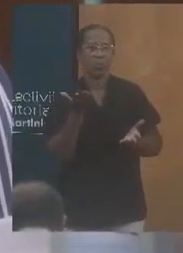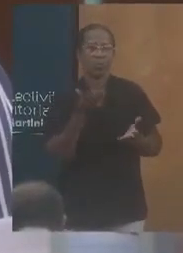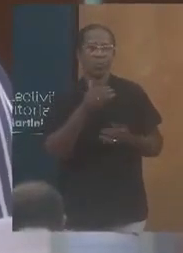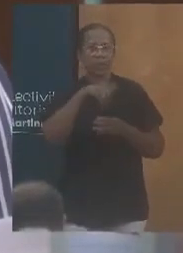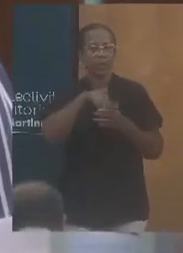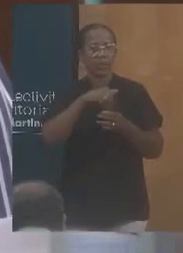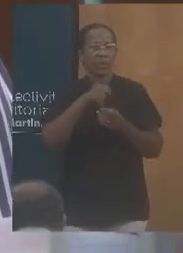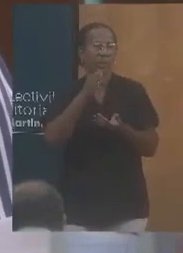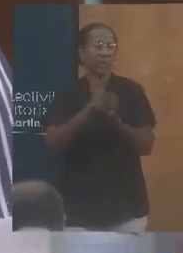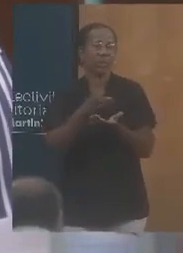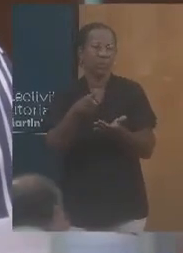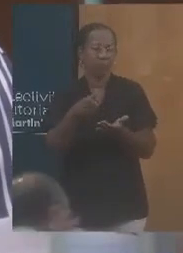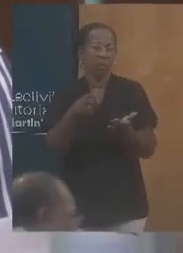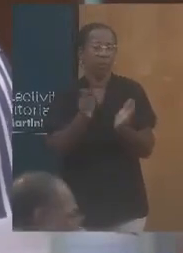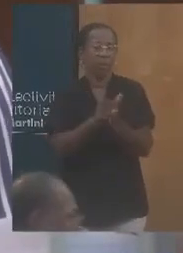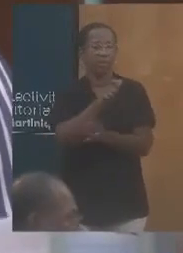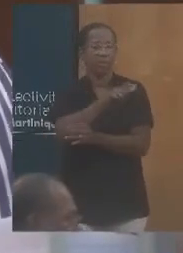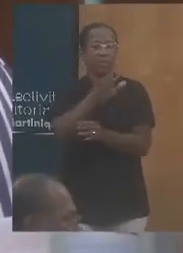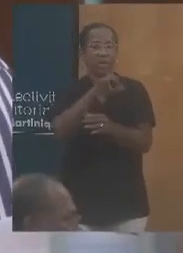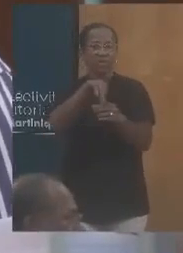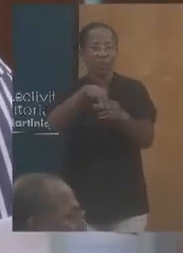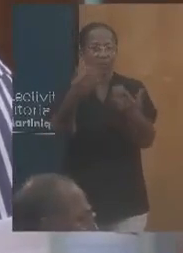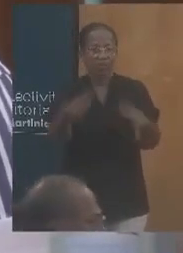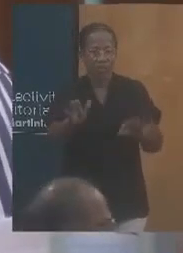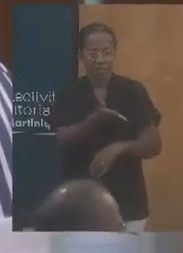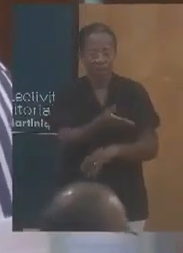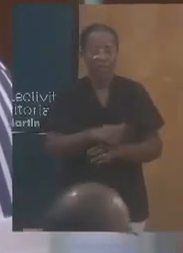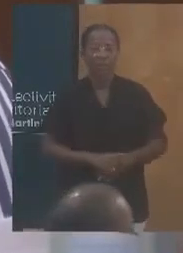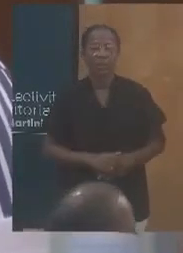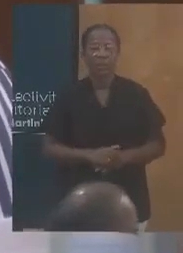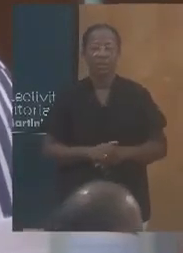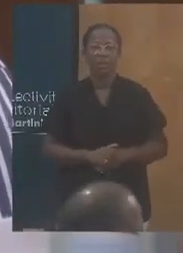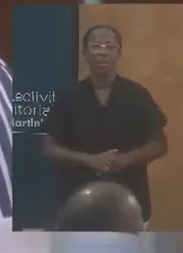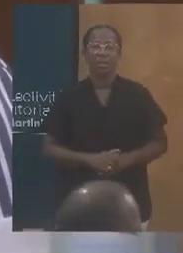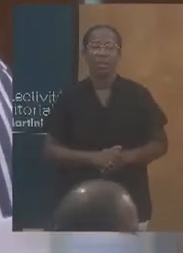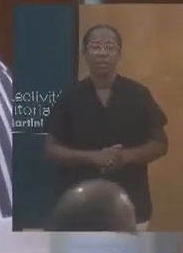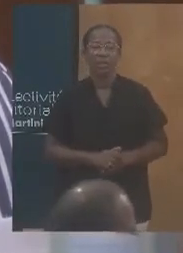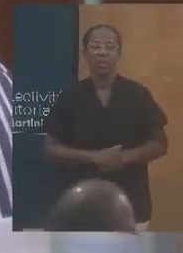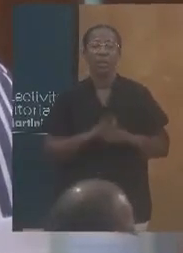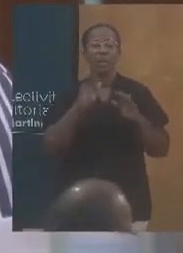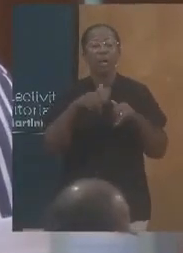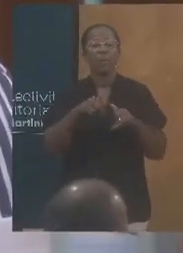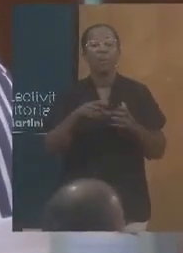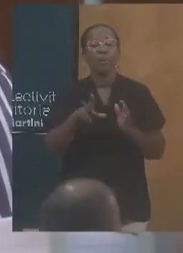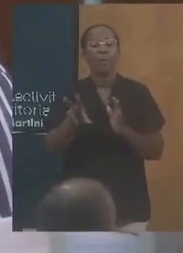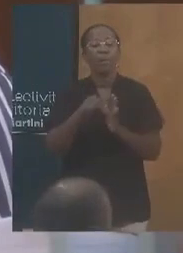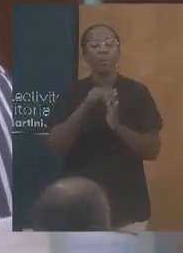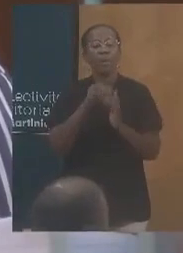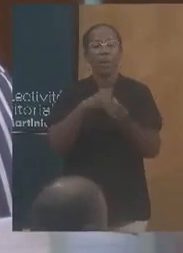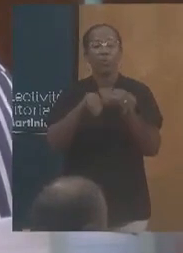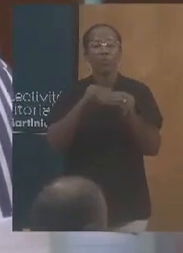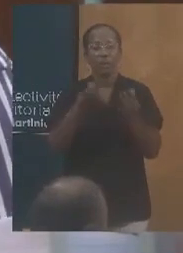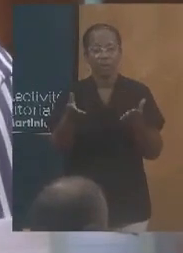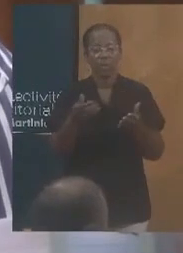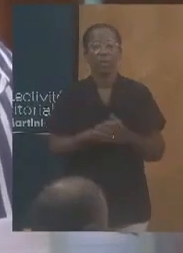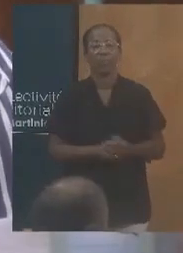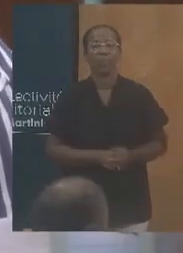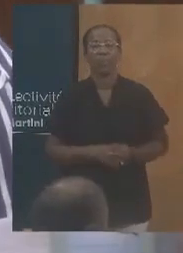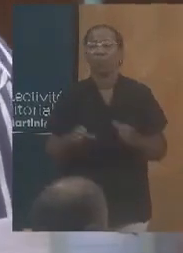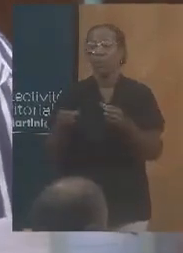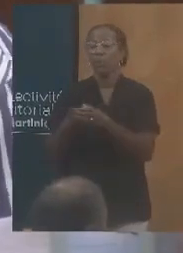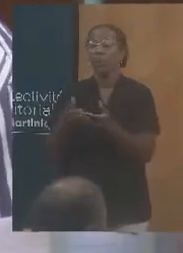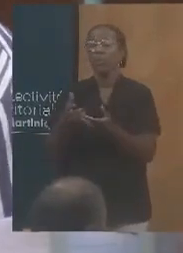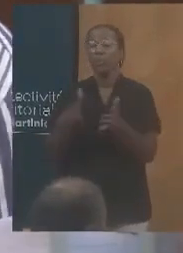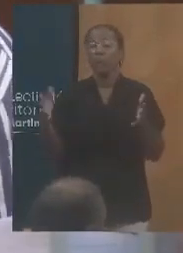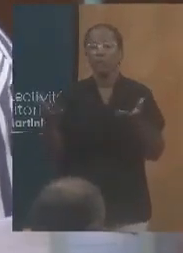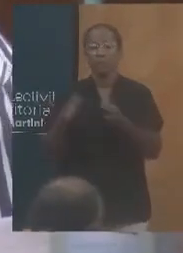la délibération qui a été votée après un amendement, parce que nous l'avions amendé, le groupe Grand Assemblée a